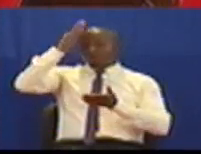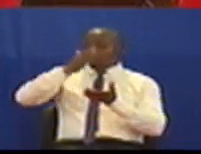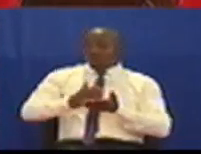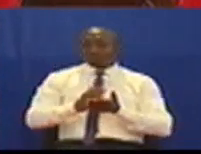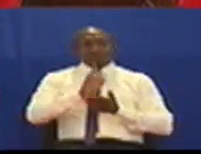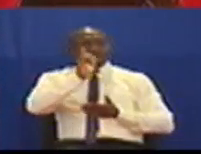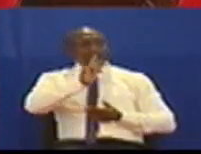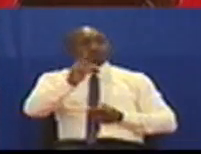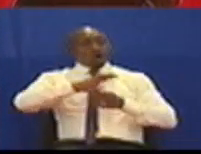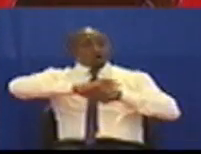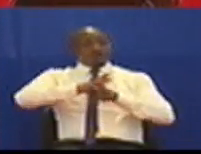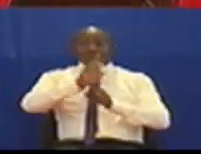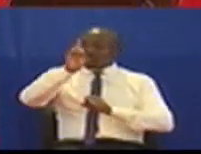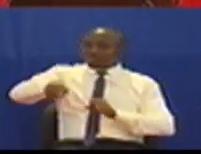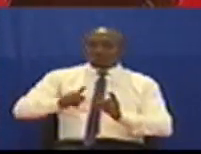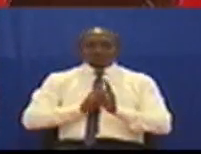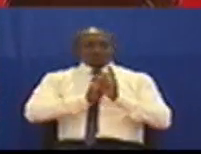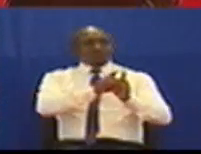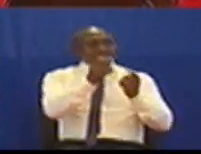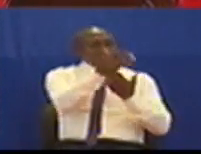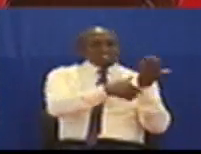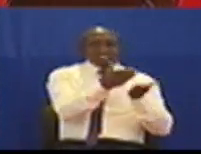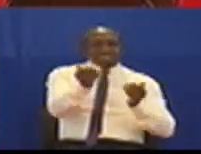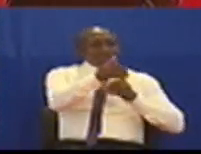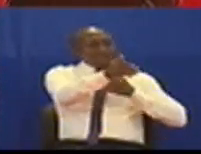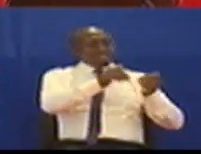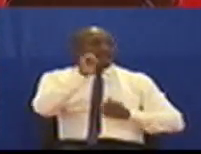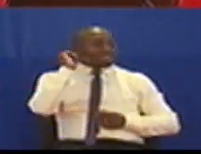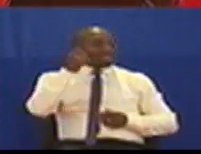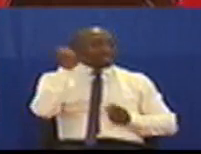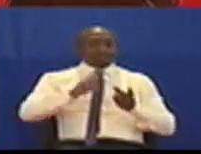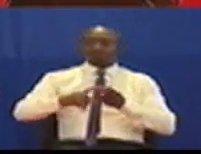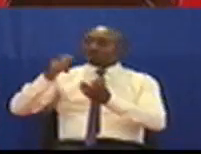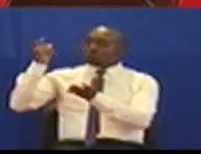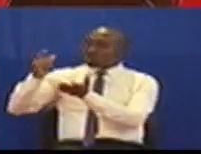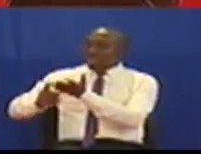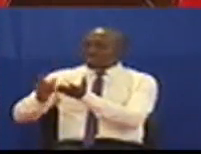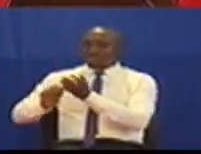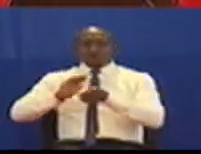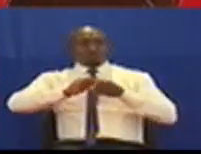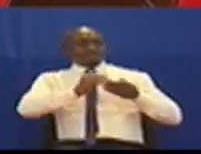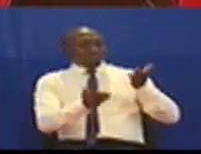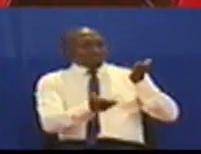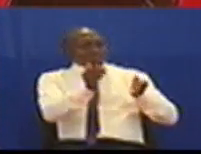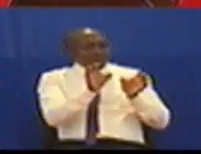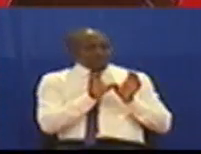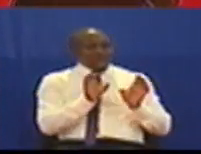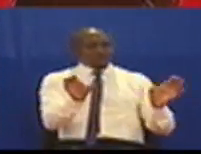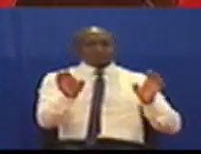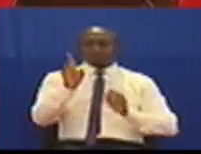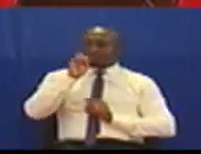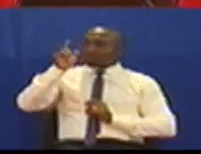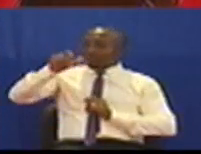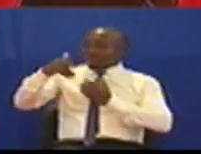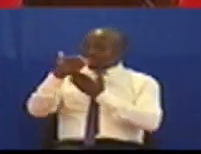wa corona Tanzania tufuate nchi za wenzetu, majirani wenzetu hapa Kenya, hapa Uganda wanatumia vipimo maalum. Kila